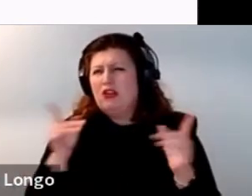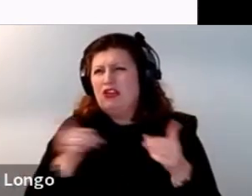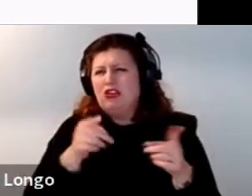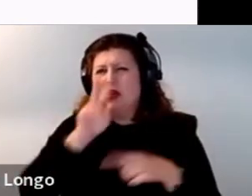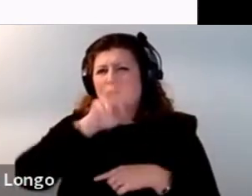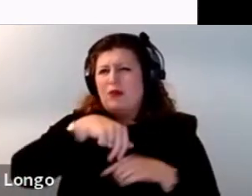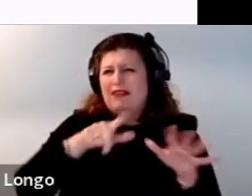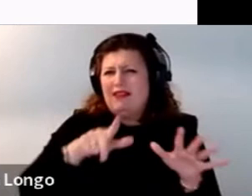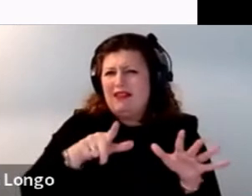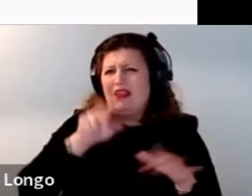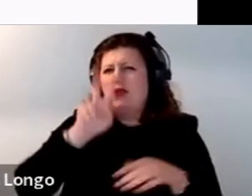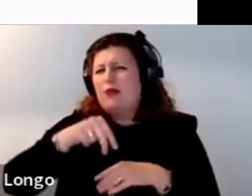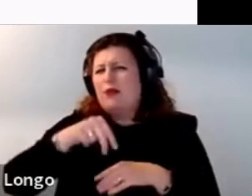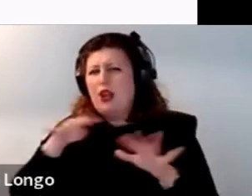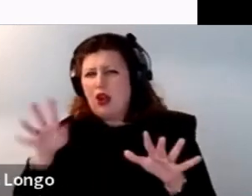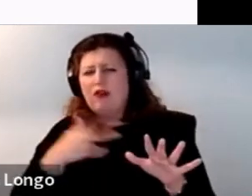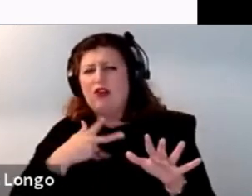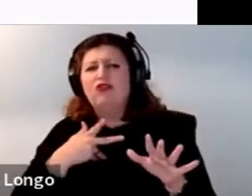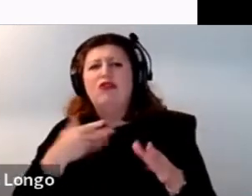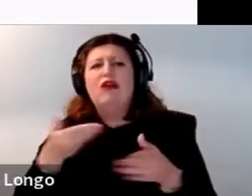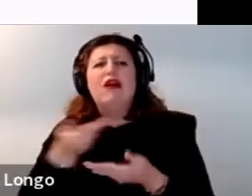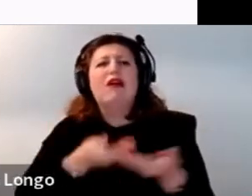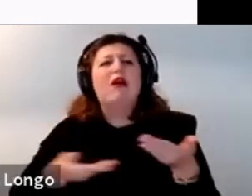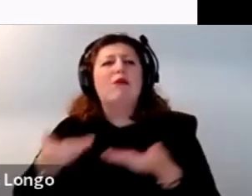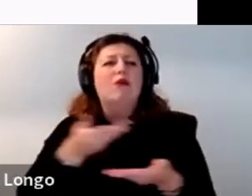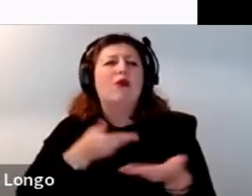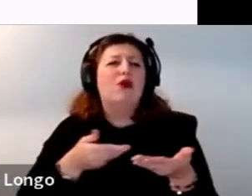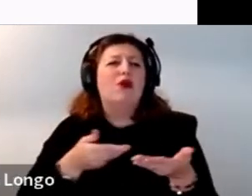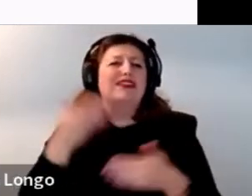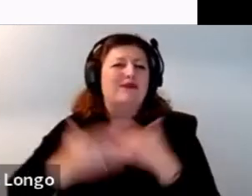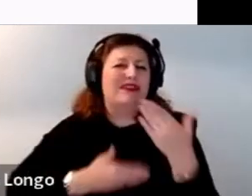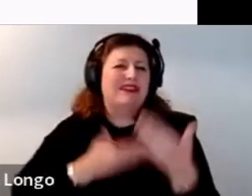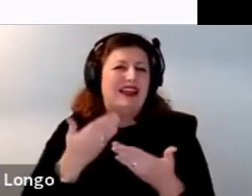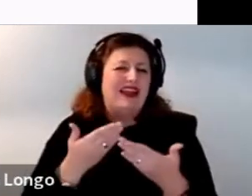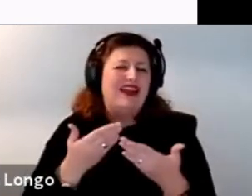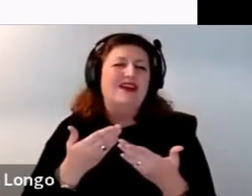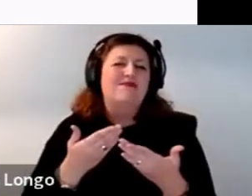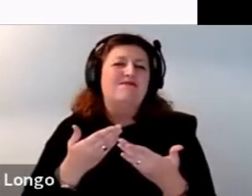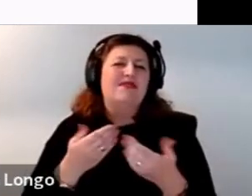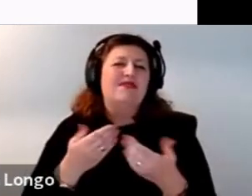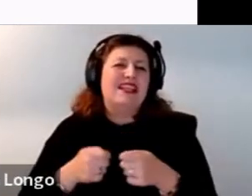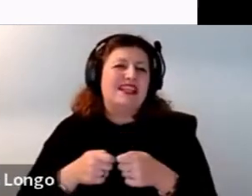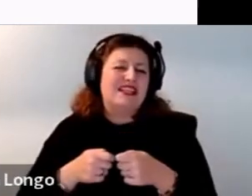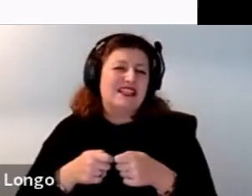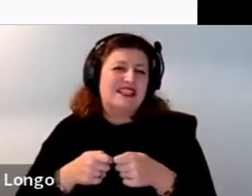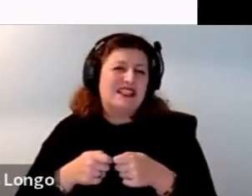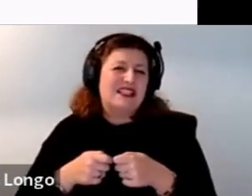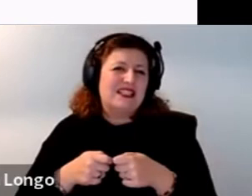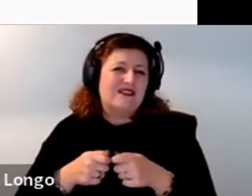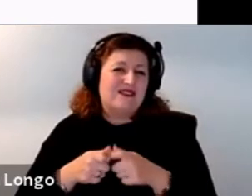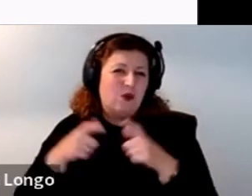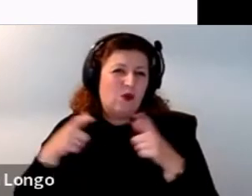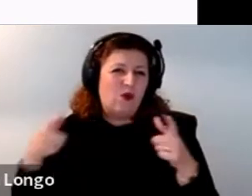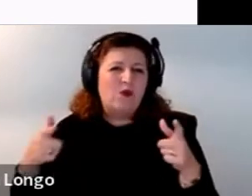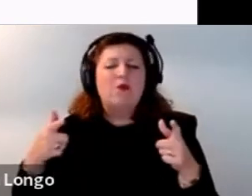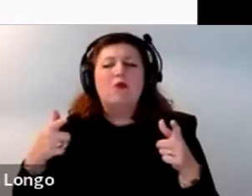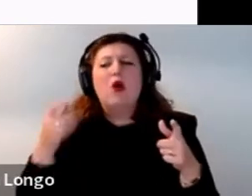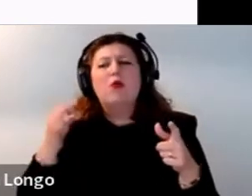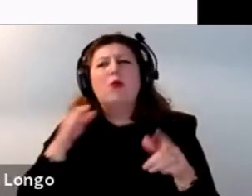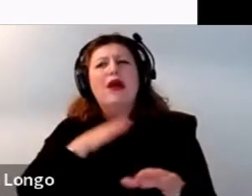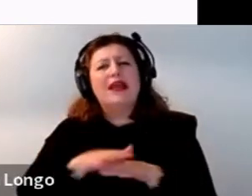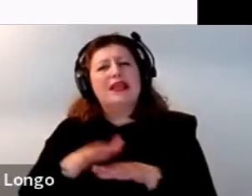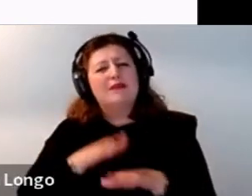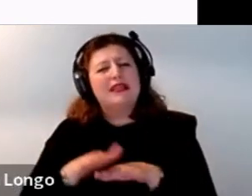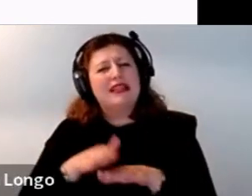2009 il rapporto disabilità, cooperazione internazionale e sviluppo, con l'esperienza di quasi un decennio di